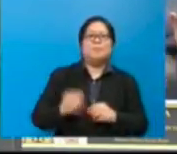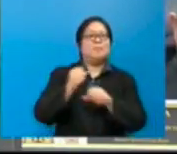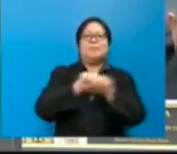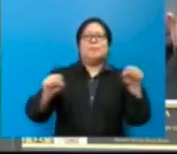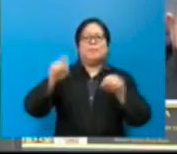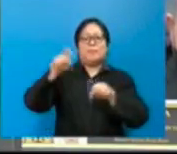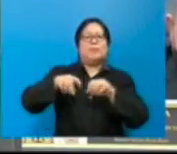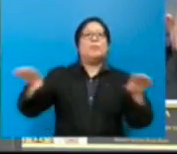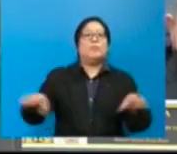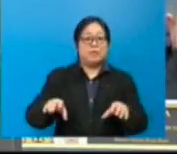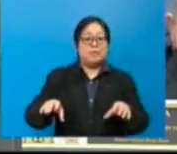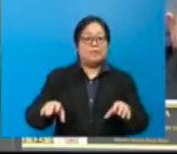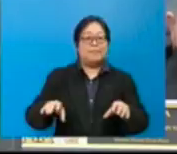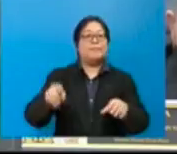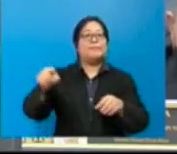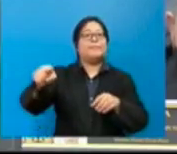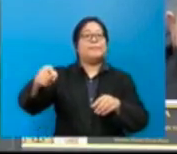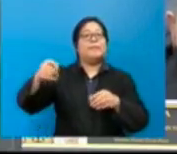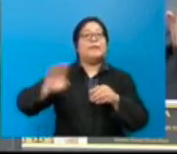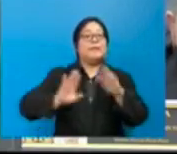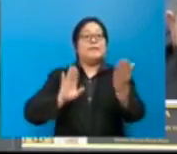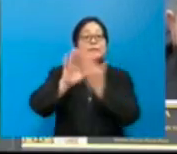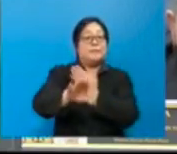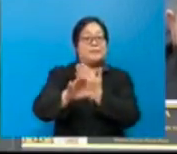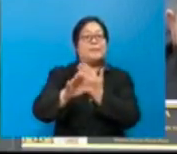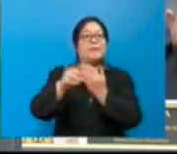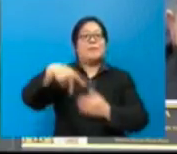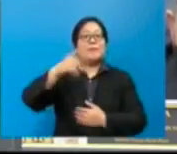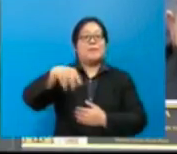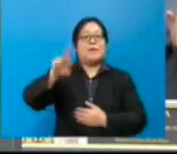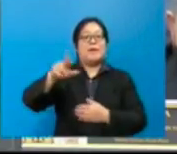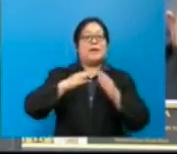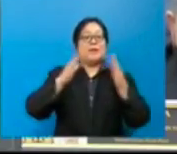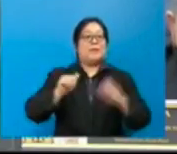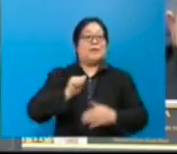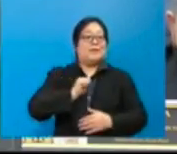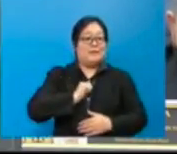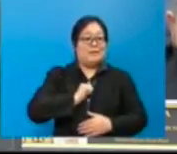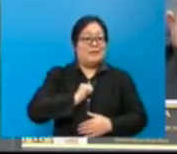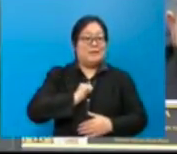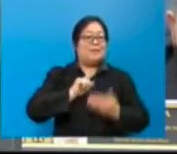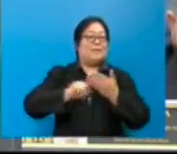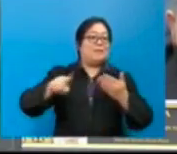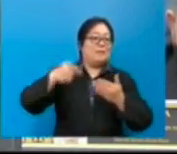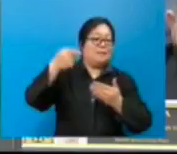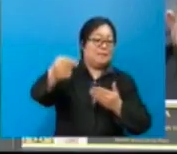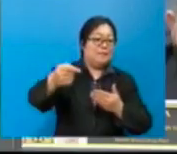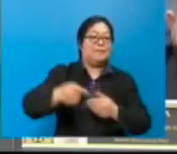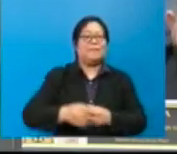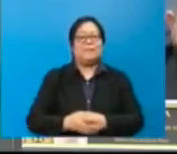persediaan yang perlu dibuat sewaktu mereka berada di rumah untuk PDPR secara sendiri pada minggu